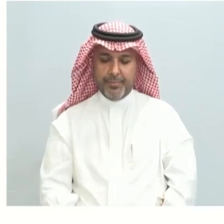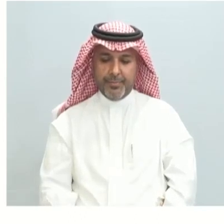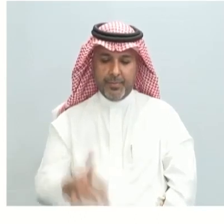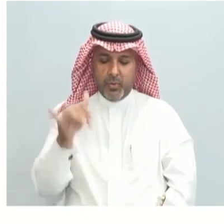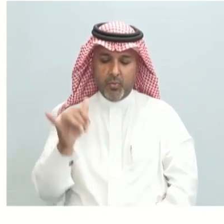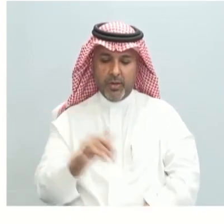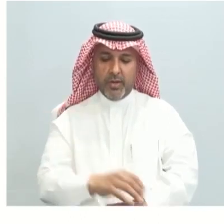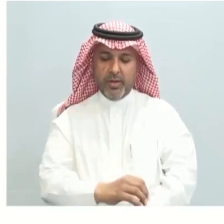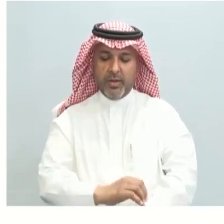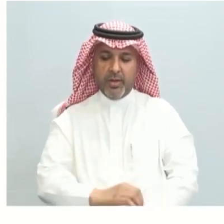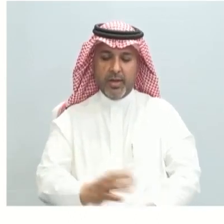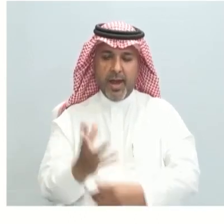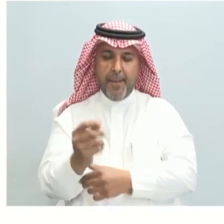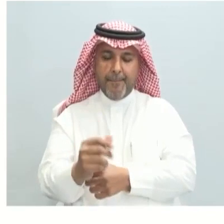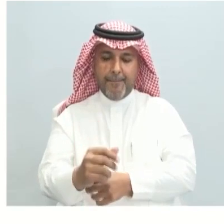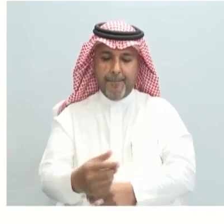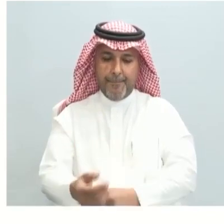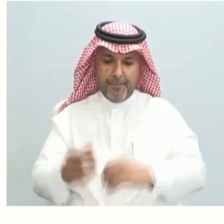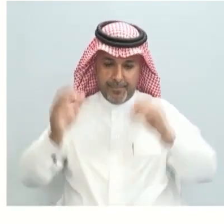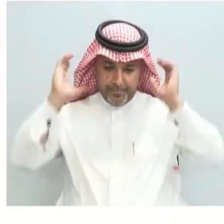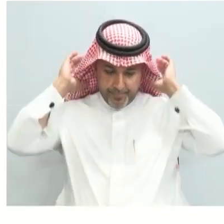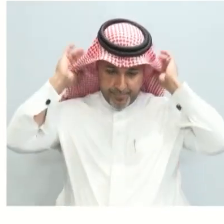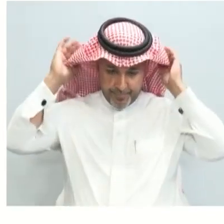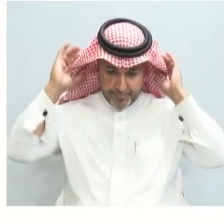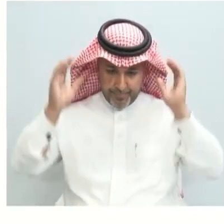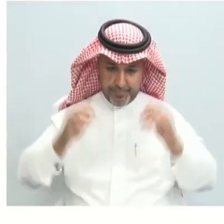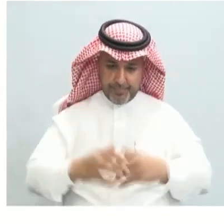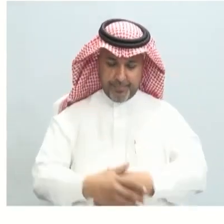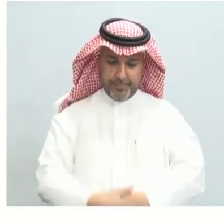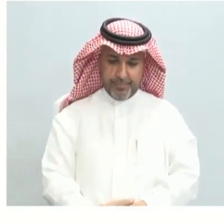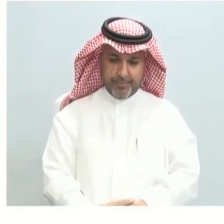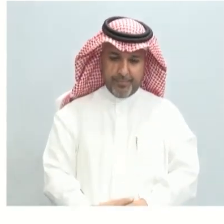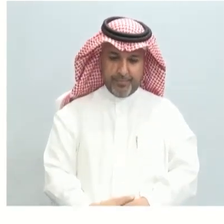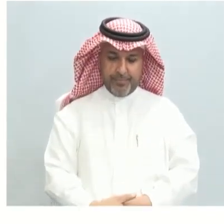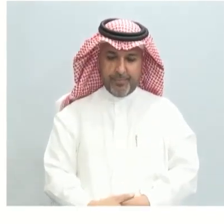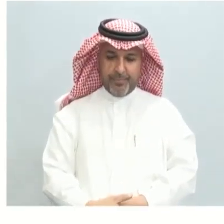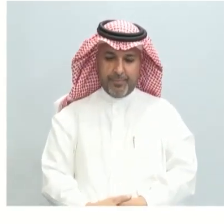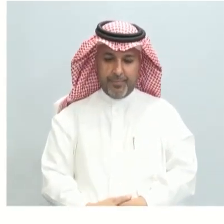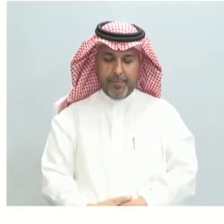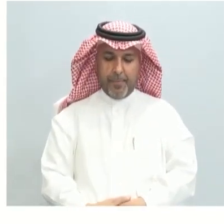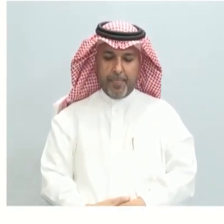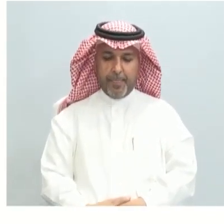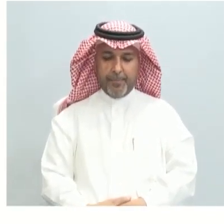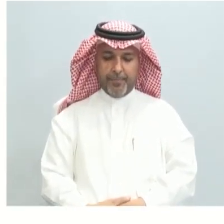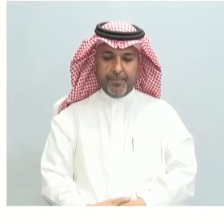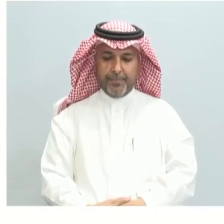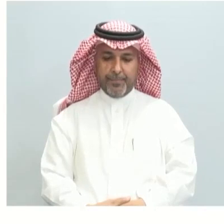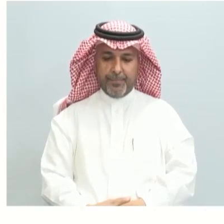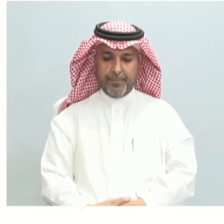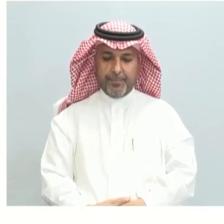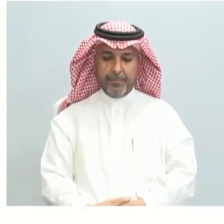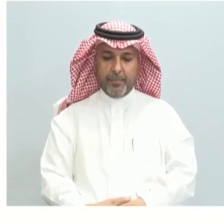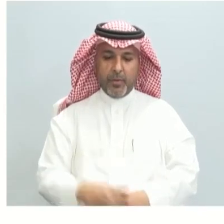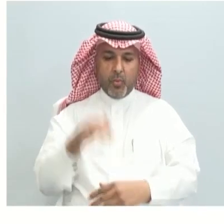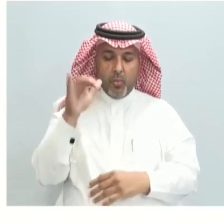تساوي الإيه قلنا تساوي واحد مثل ما إحنا أوجدنا، والبي الآن صارت 10 باي فبالتالي بتصير 1 في